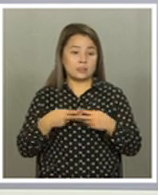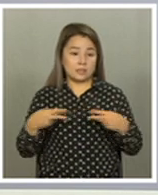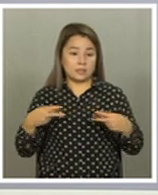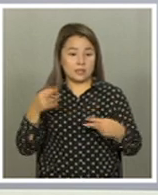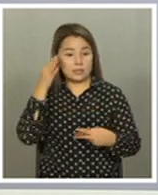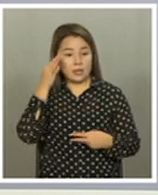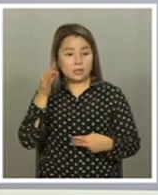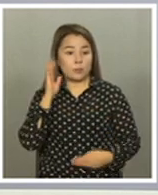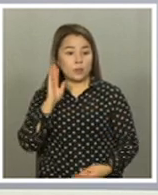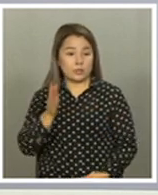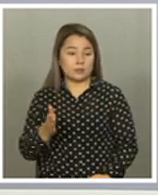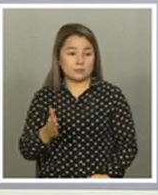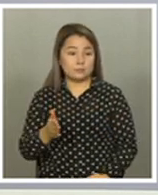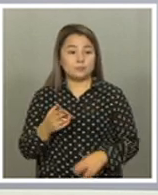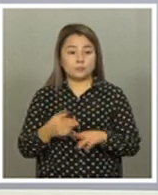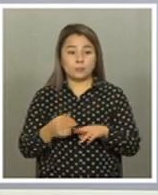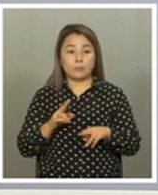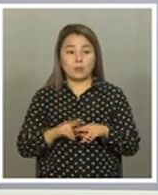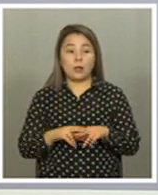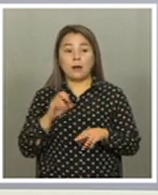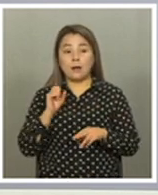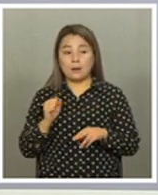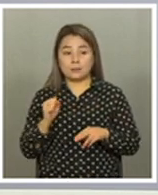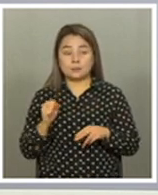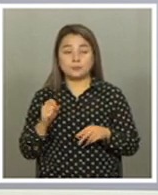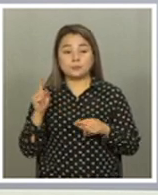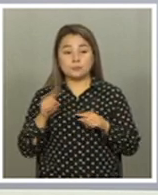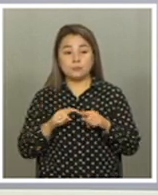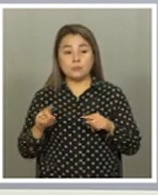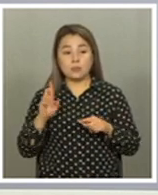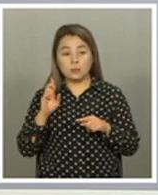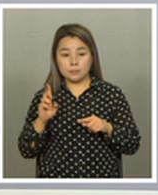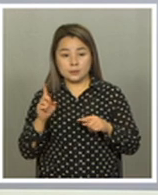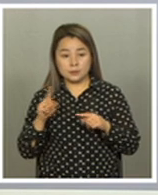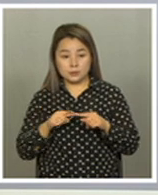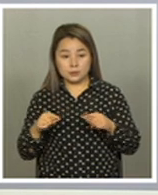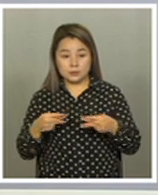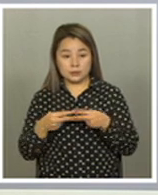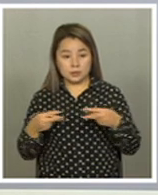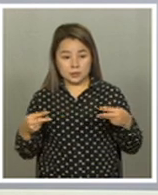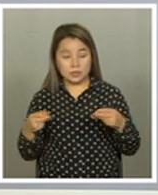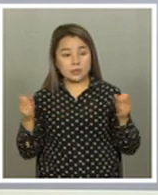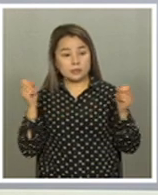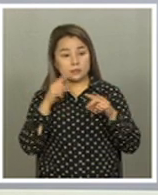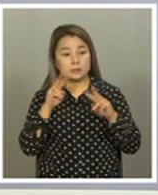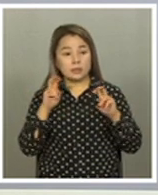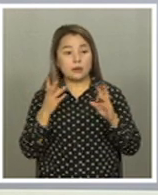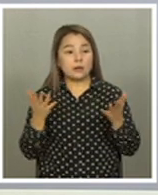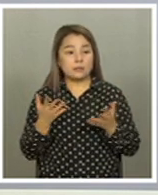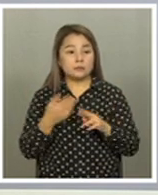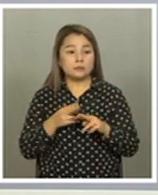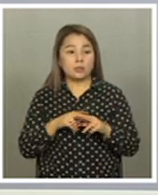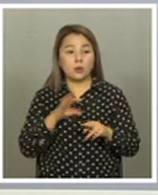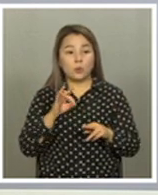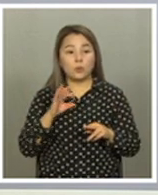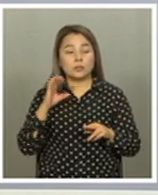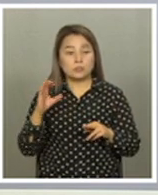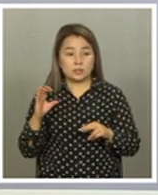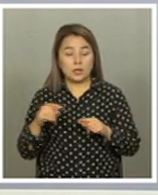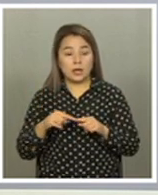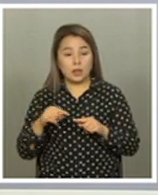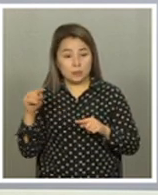Мінекей, яғни А бұрышына Б бұрышы тең, яғни біз оны қалай анықтаймыз? Яғни ОЦ-ға, ОЦ